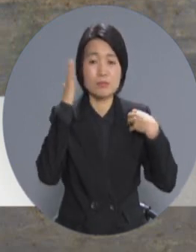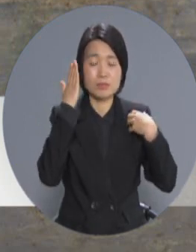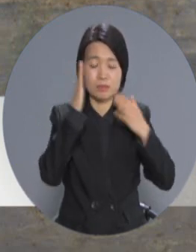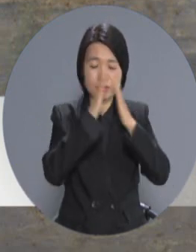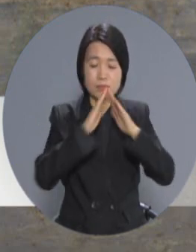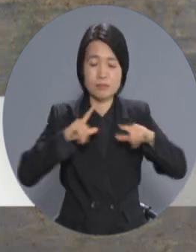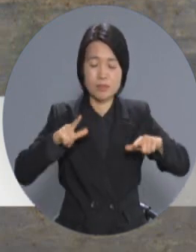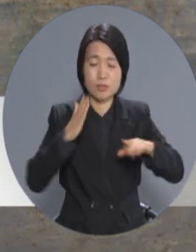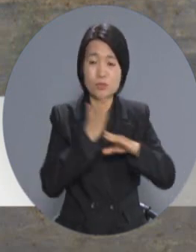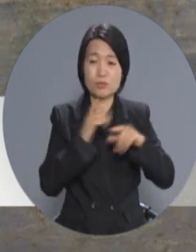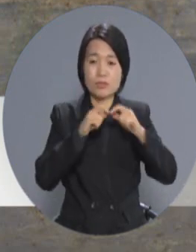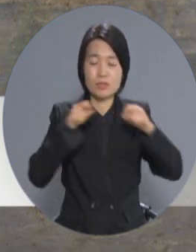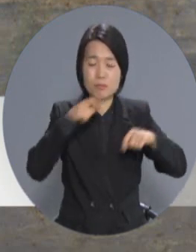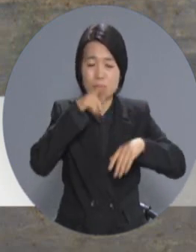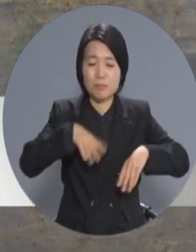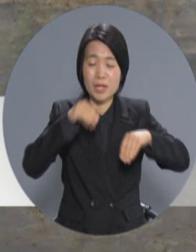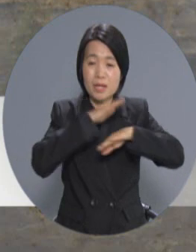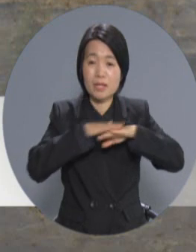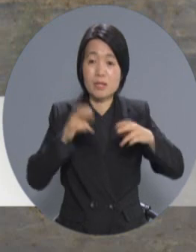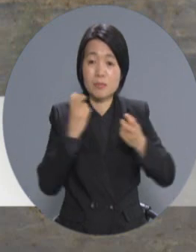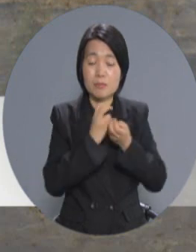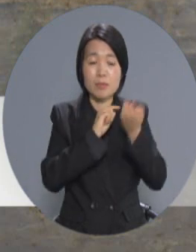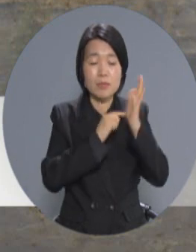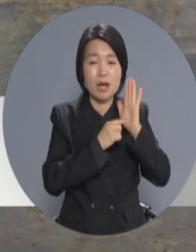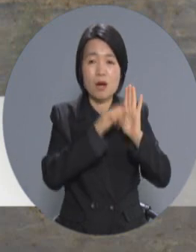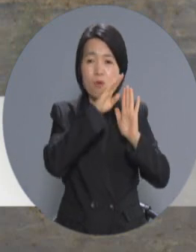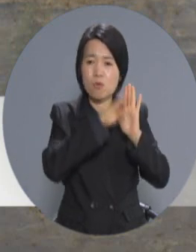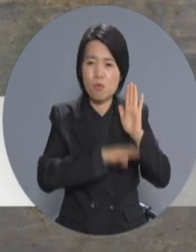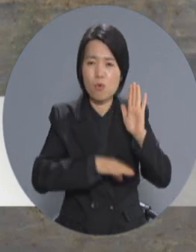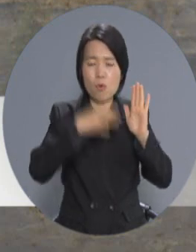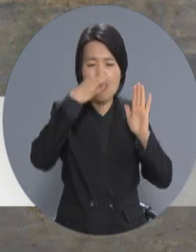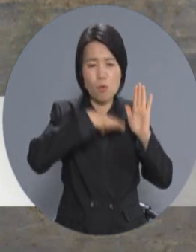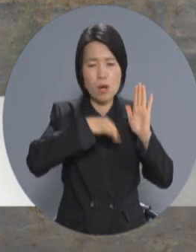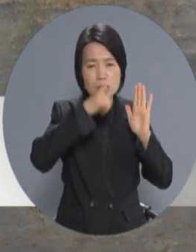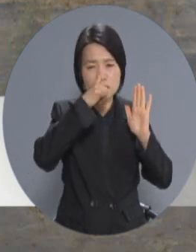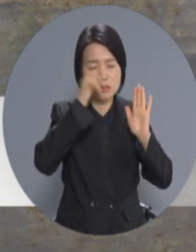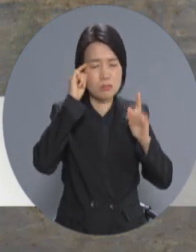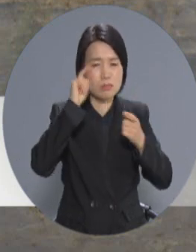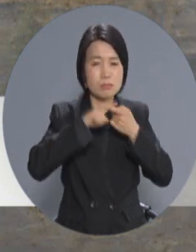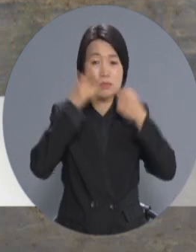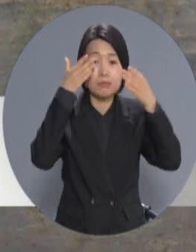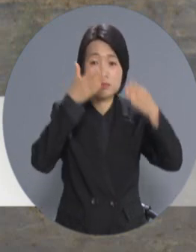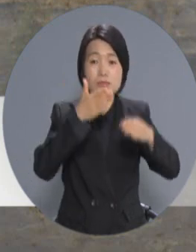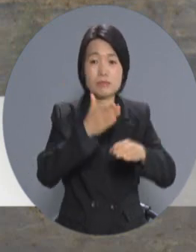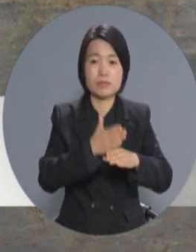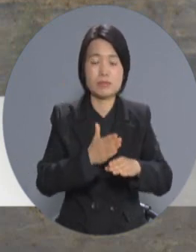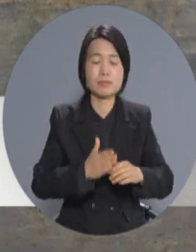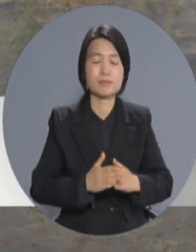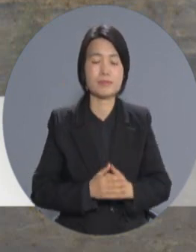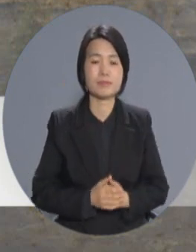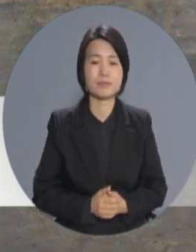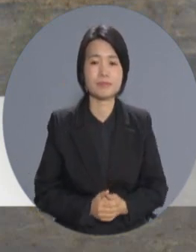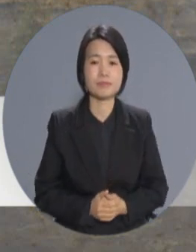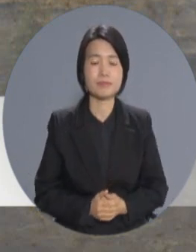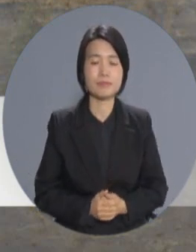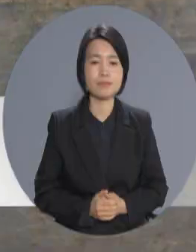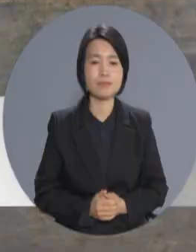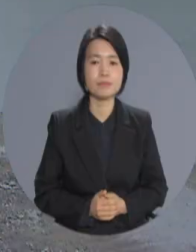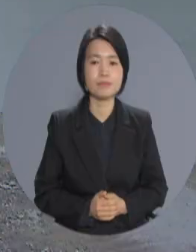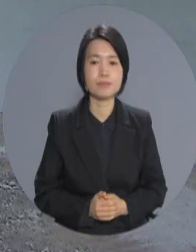전남 지역 중장기 가뭄 대책을 발표했는데 얼마나 효과를 볼 수 있을지 주목됩니다. 김단비